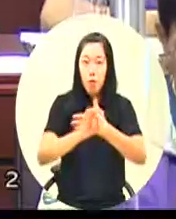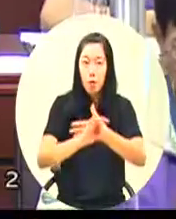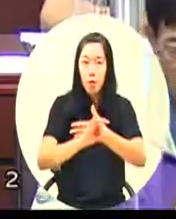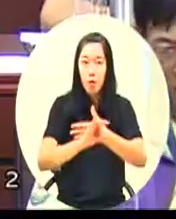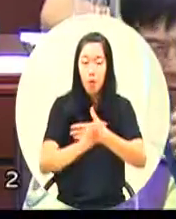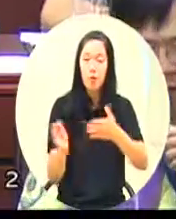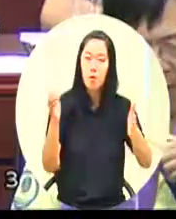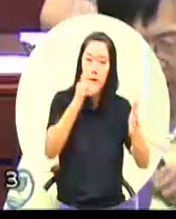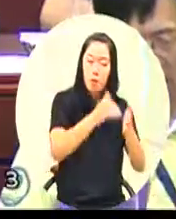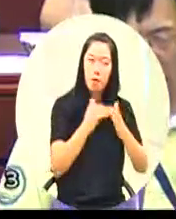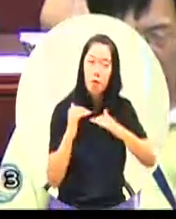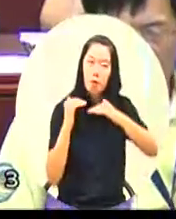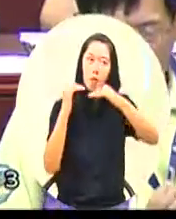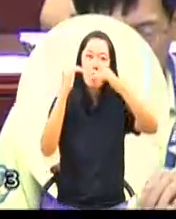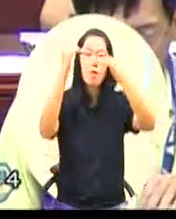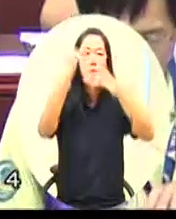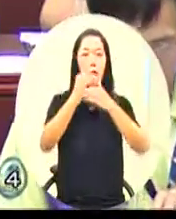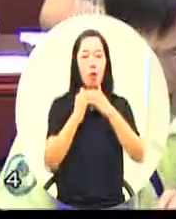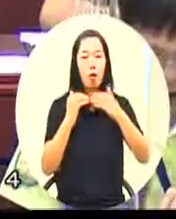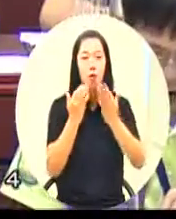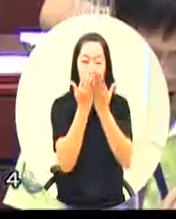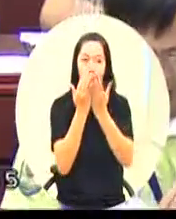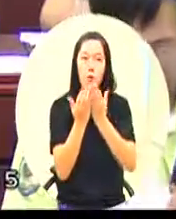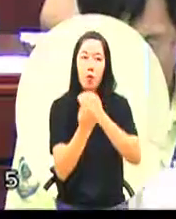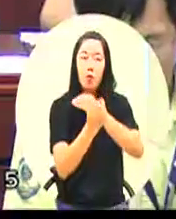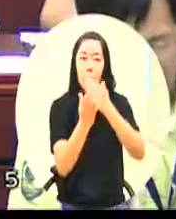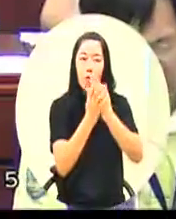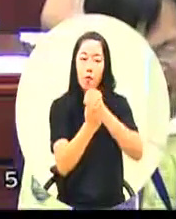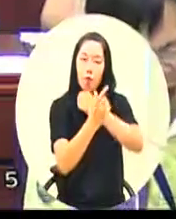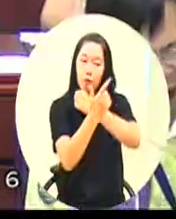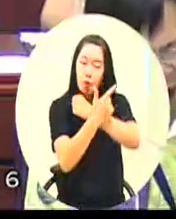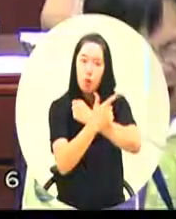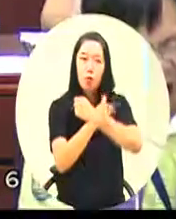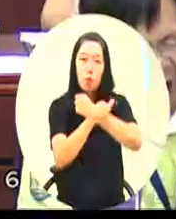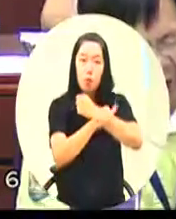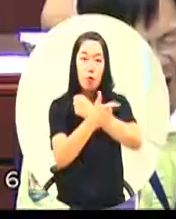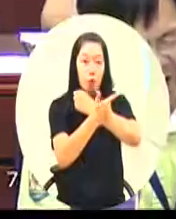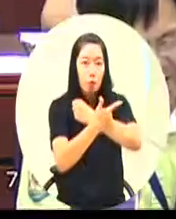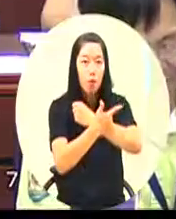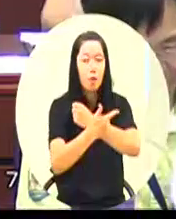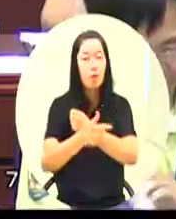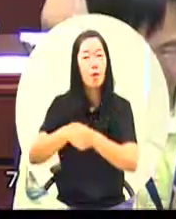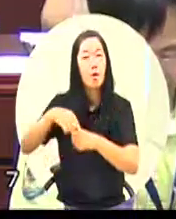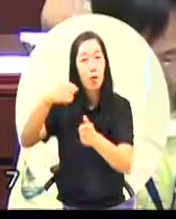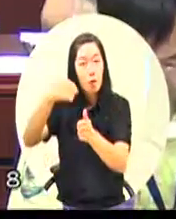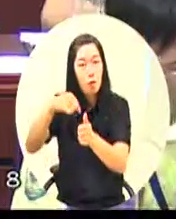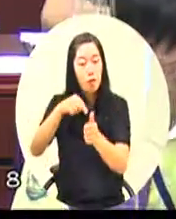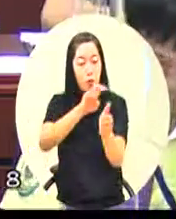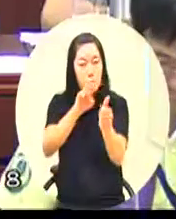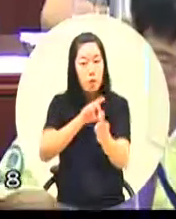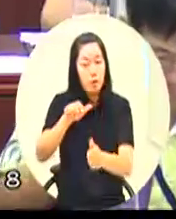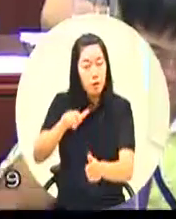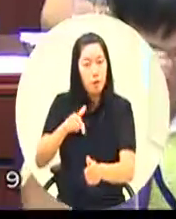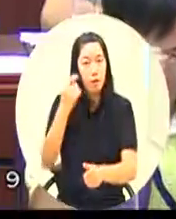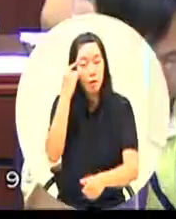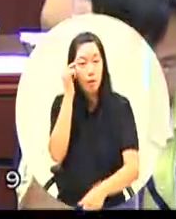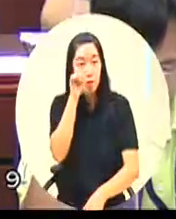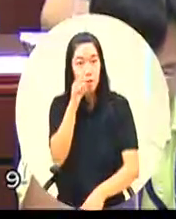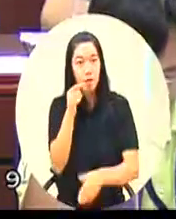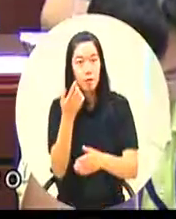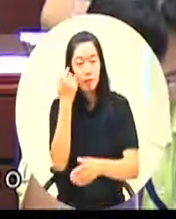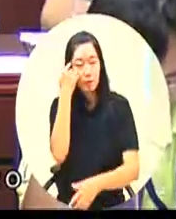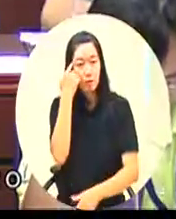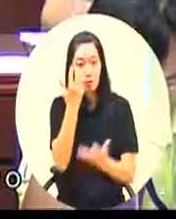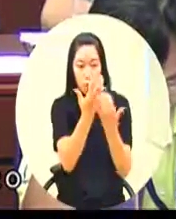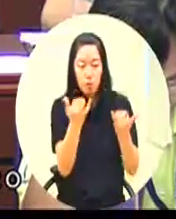他比较成熟中年级高年级以后呢，辅导老师呢也会因为他就是想要了解孩子